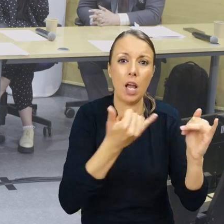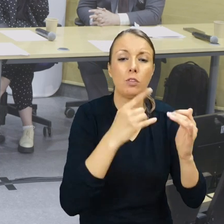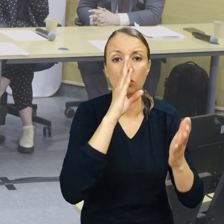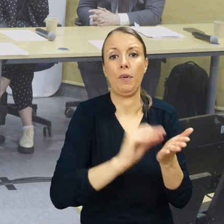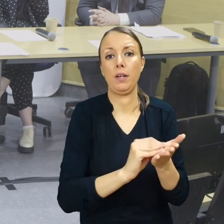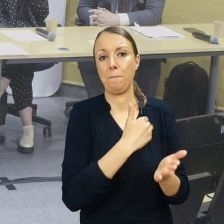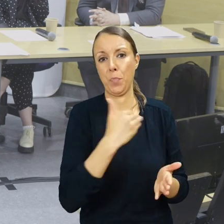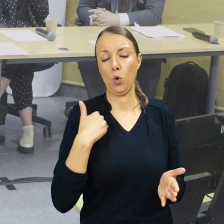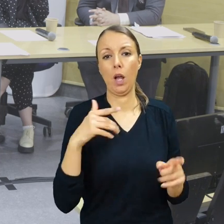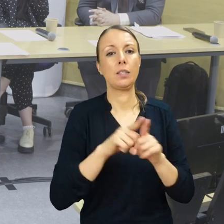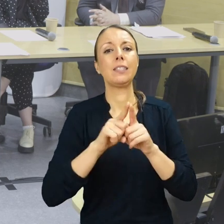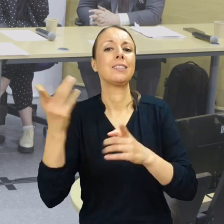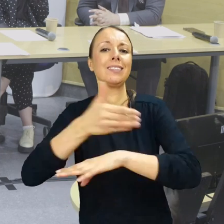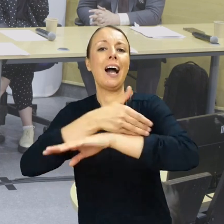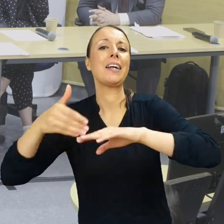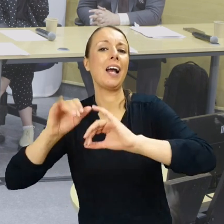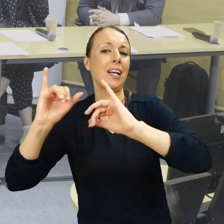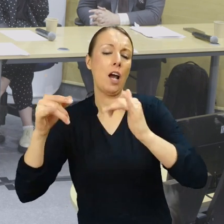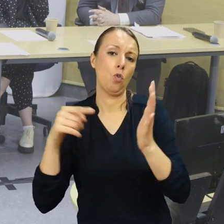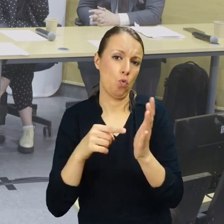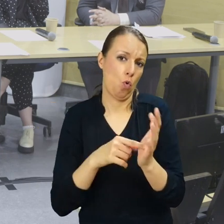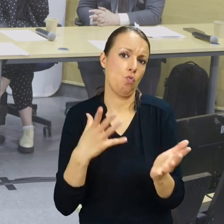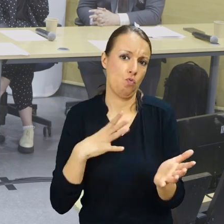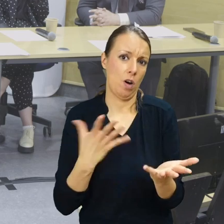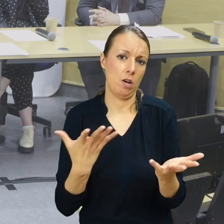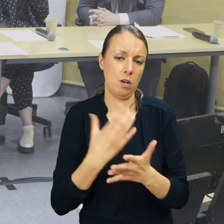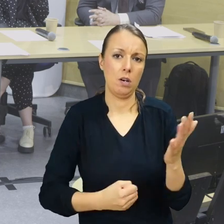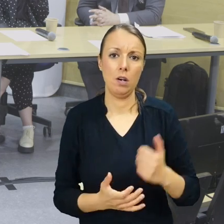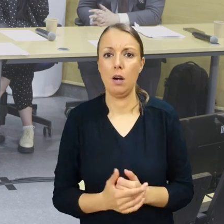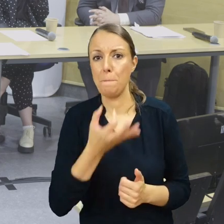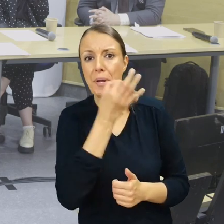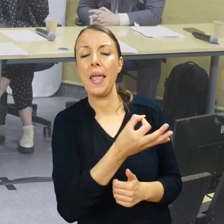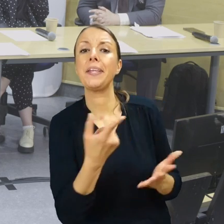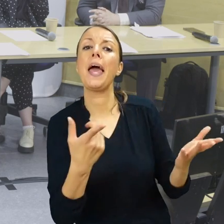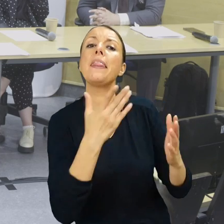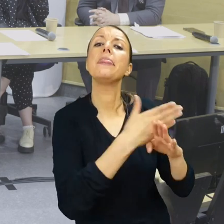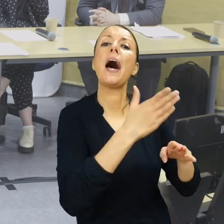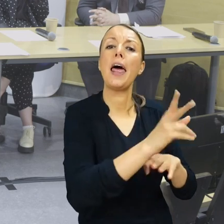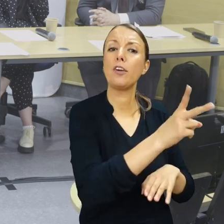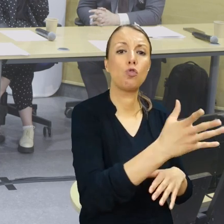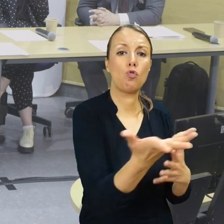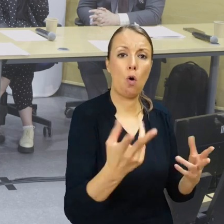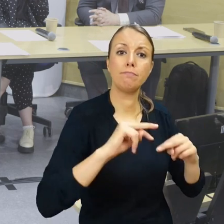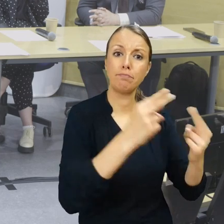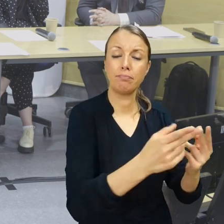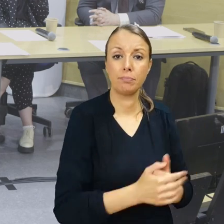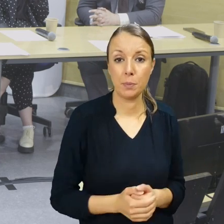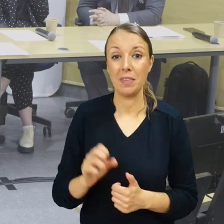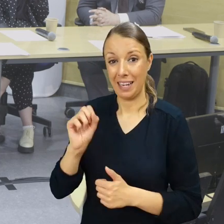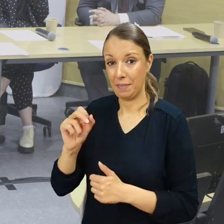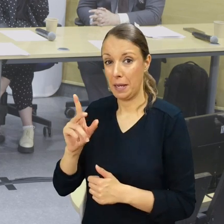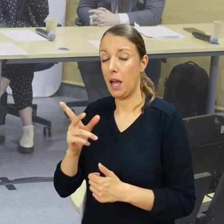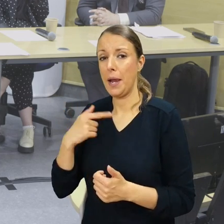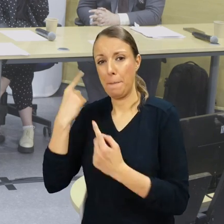i zagranicznych. Oczywiście otwartym pytaniem zostaje, czy ktoś to przejmie. Panie profesorze? Też mi się wydaje, że tylko kwestia